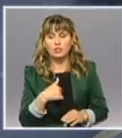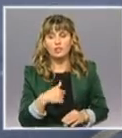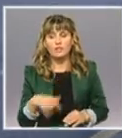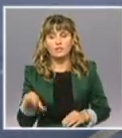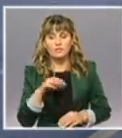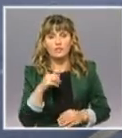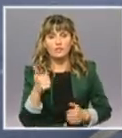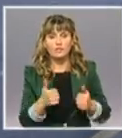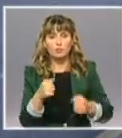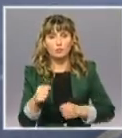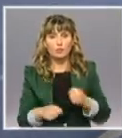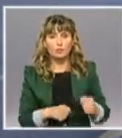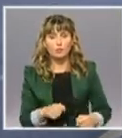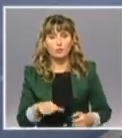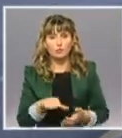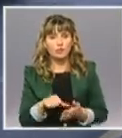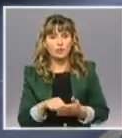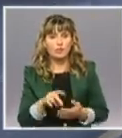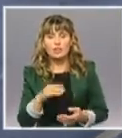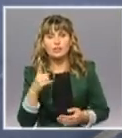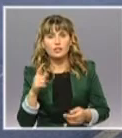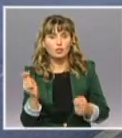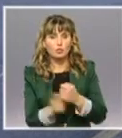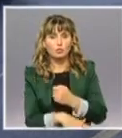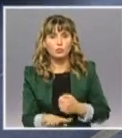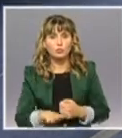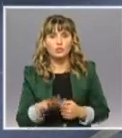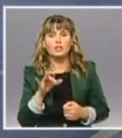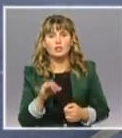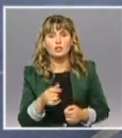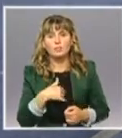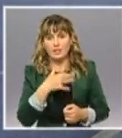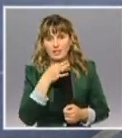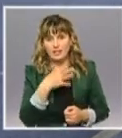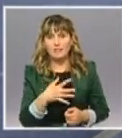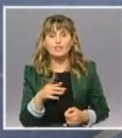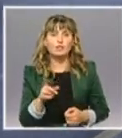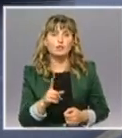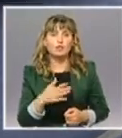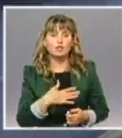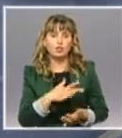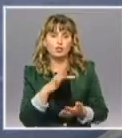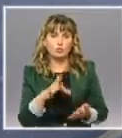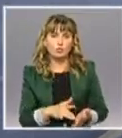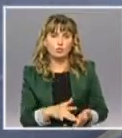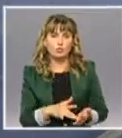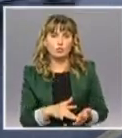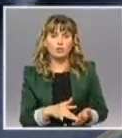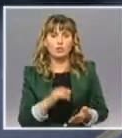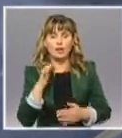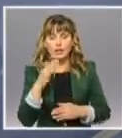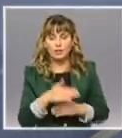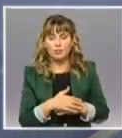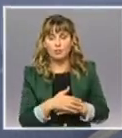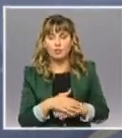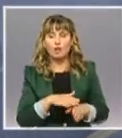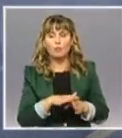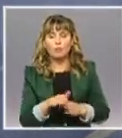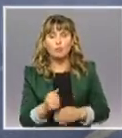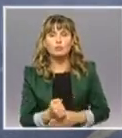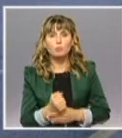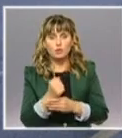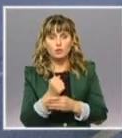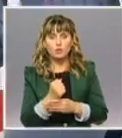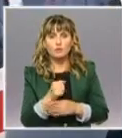велопробегах участвовала, ни один не пропускала. И на самом деле мне нравится то, что наш город и Акимат полностью